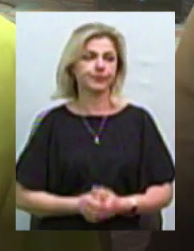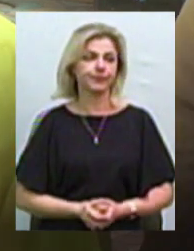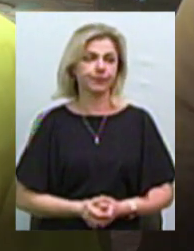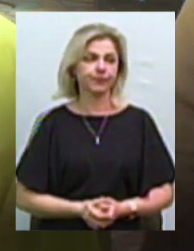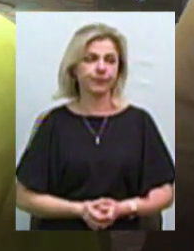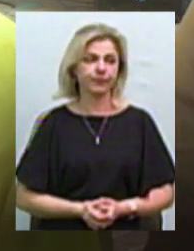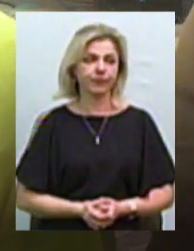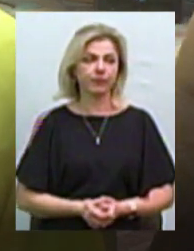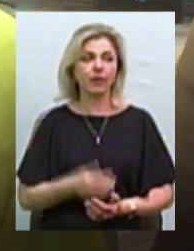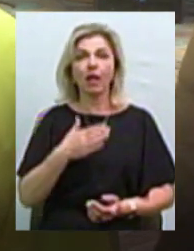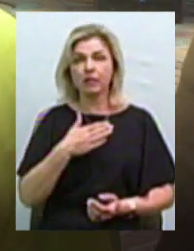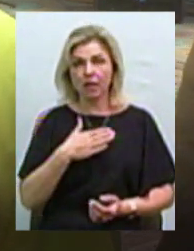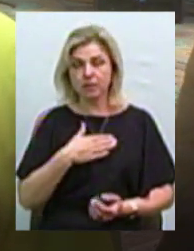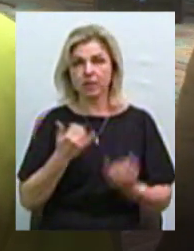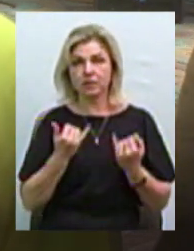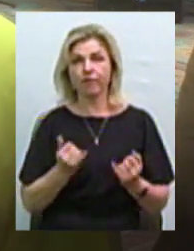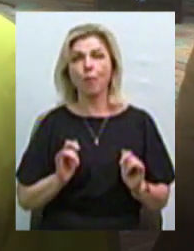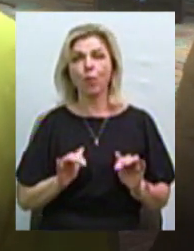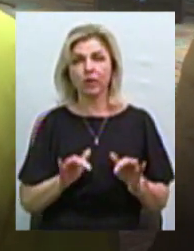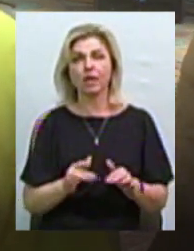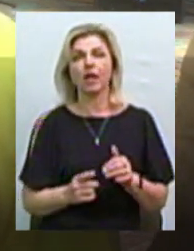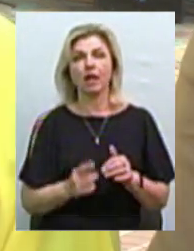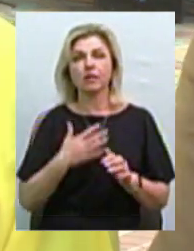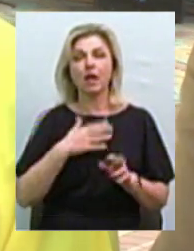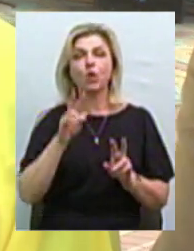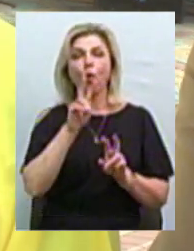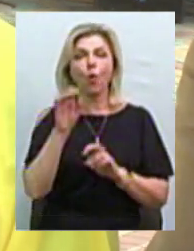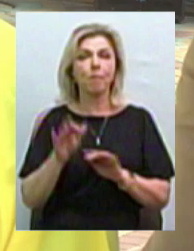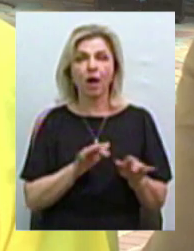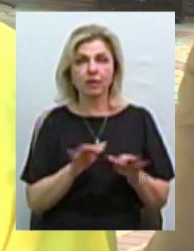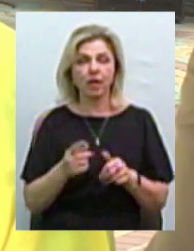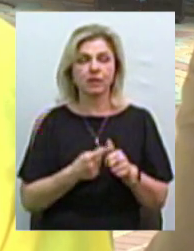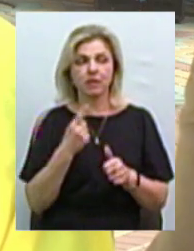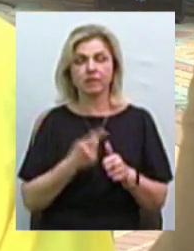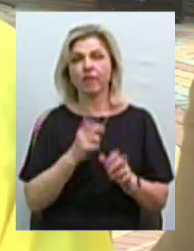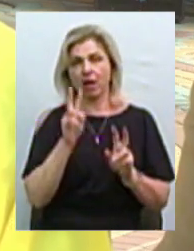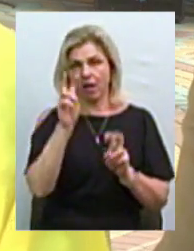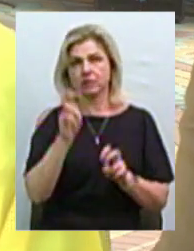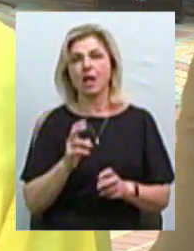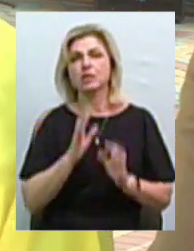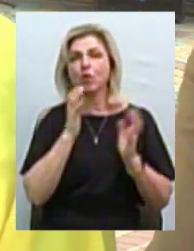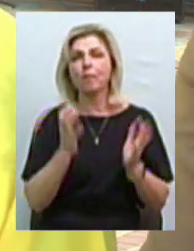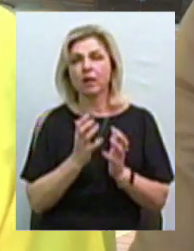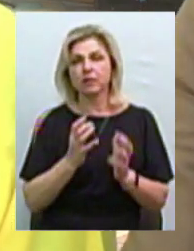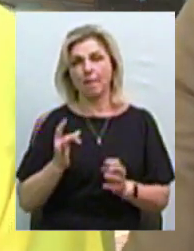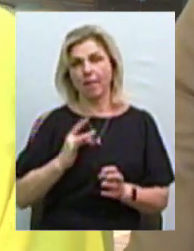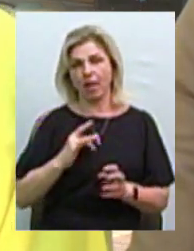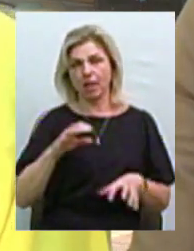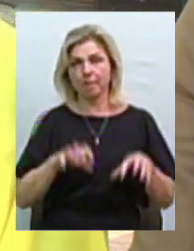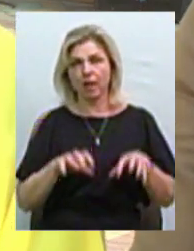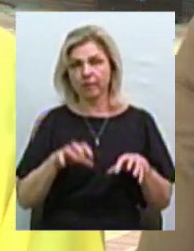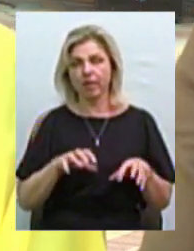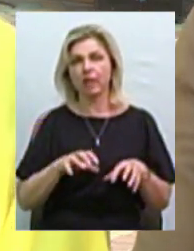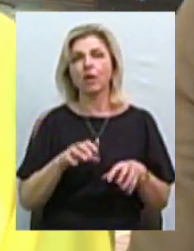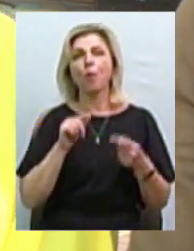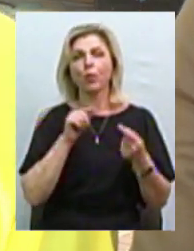Наша сьогоднішня подія називається, наша кампанія називається «Збережемо білих ведмедів і зупинимо глобальне потепління».